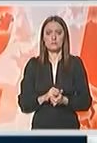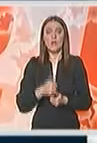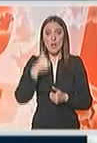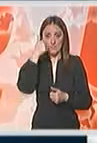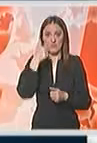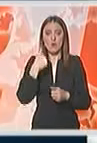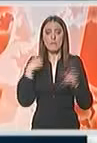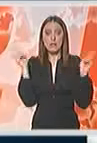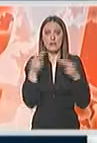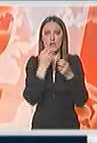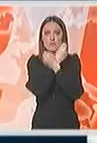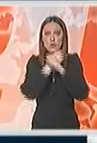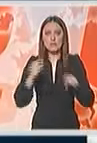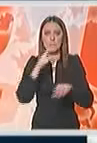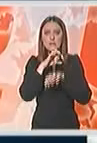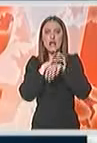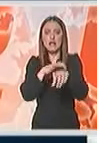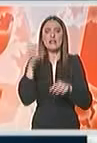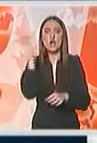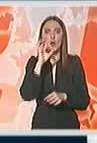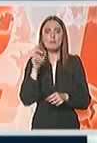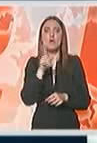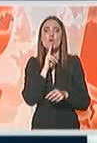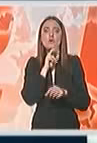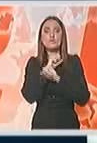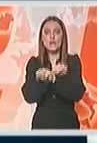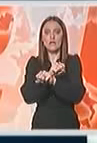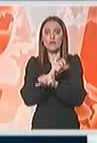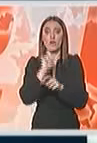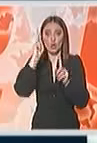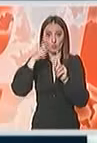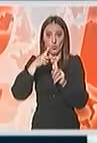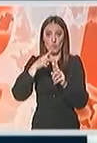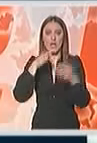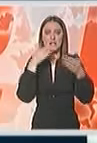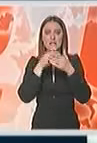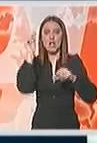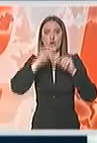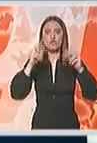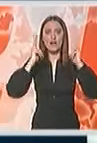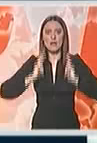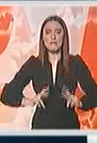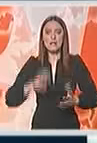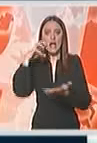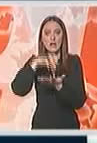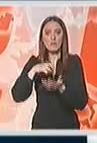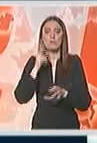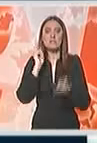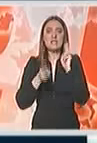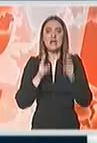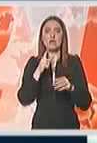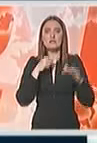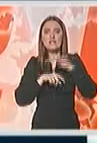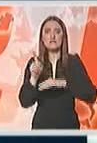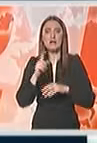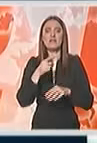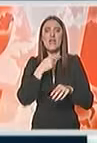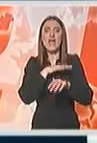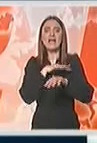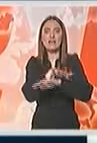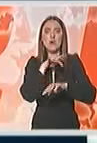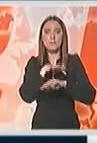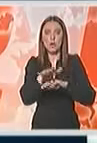Prvo, tražimo da se oslobode lideri opozicije koji su zatvoreni. Drugo, u cilju očuvanja mira u Republici i kako bi se izbeglo